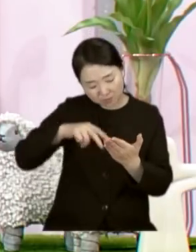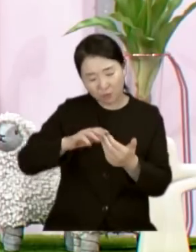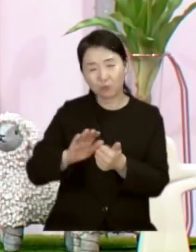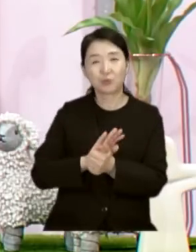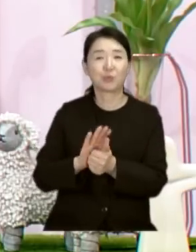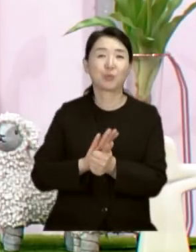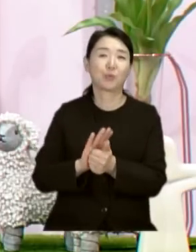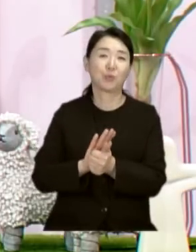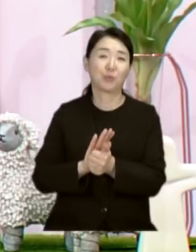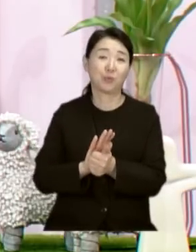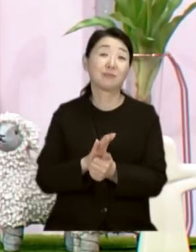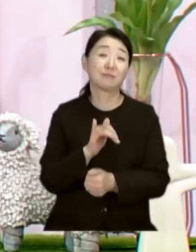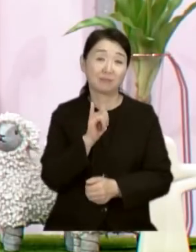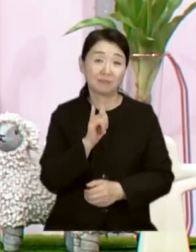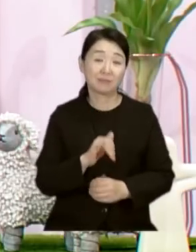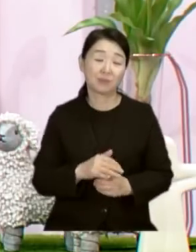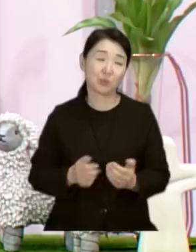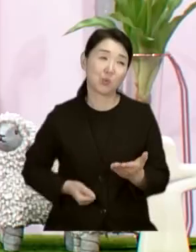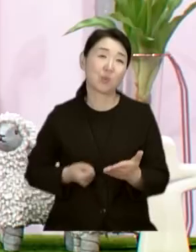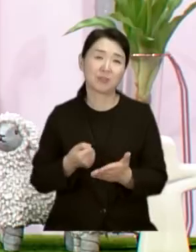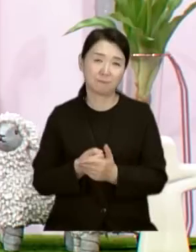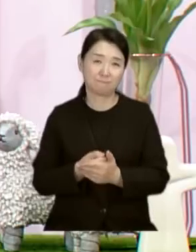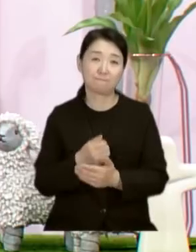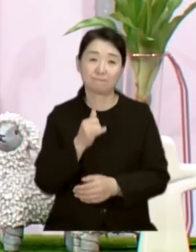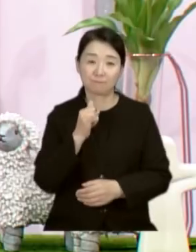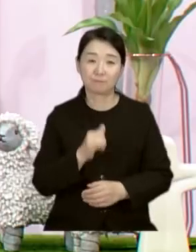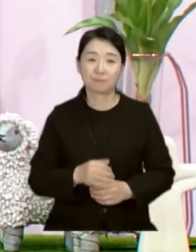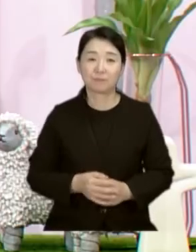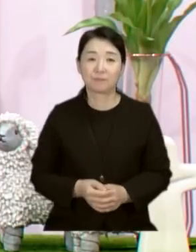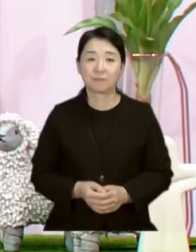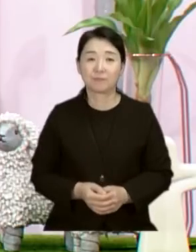많이 받고 또 용기도 많이 내고